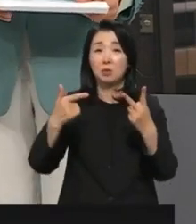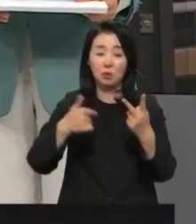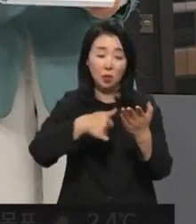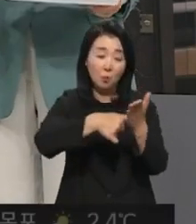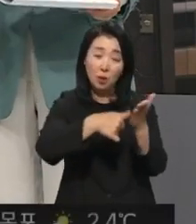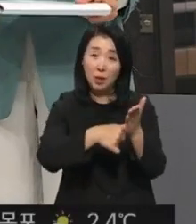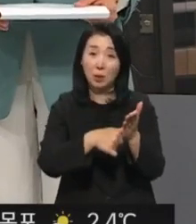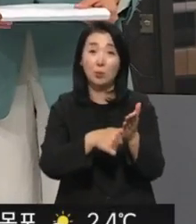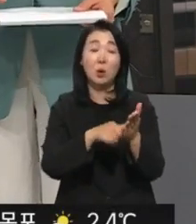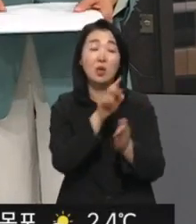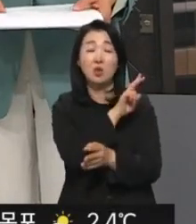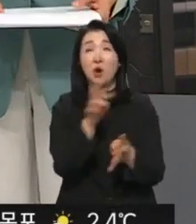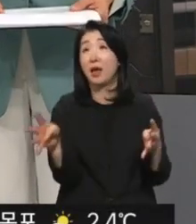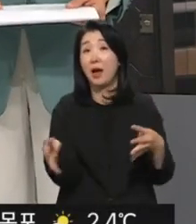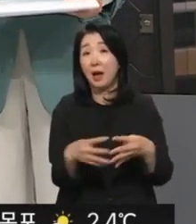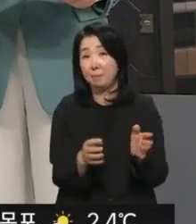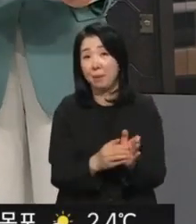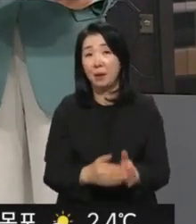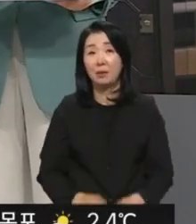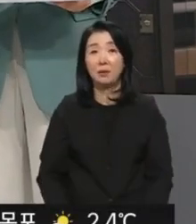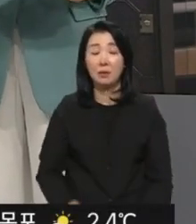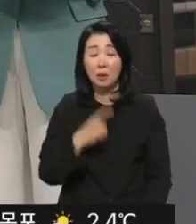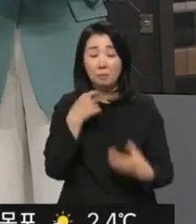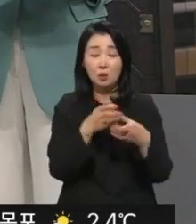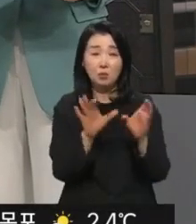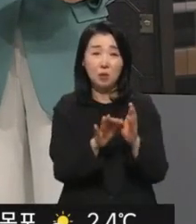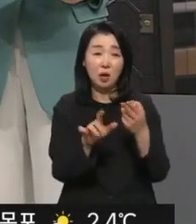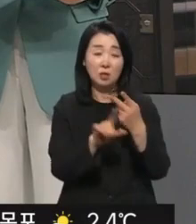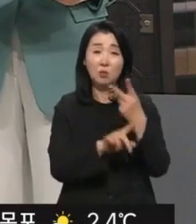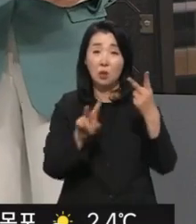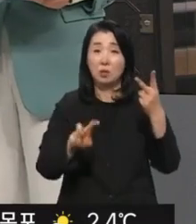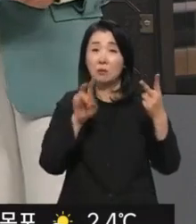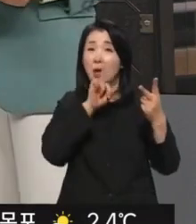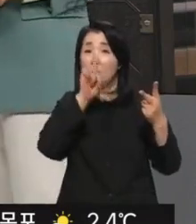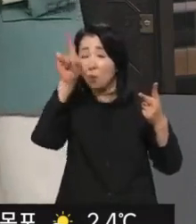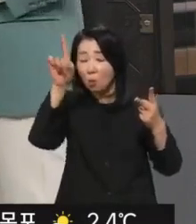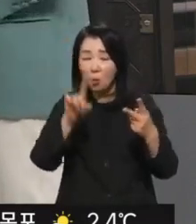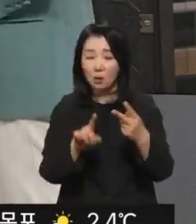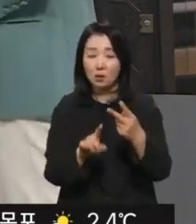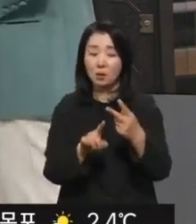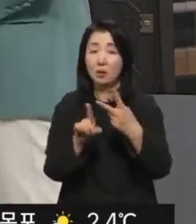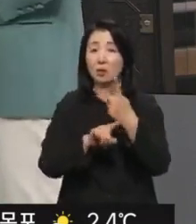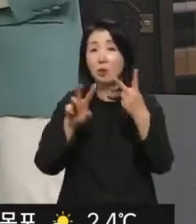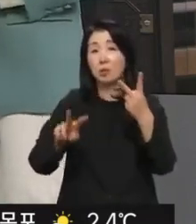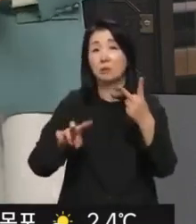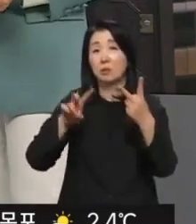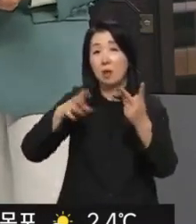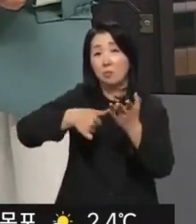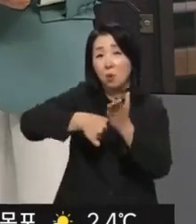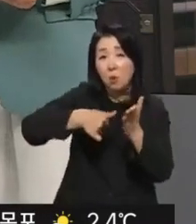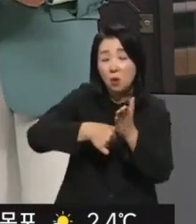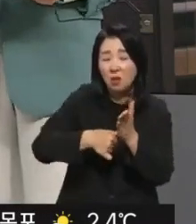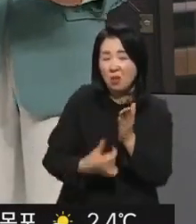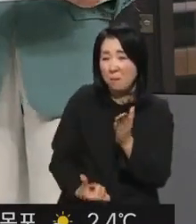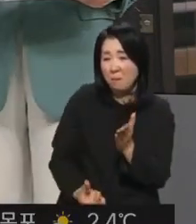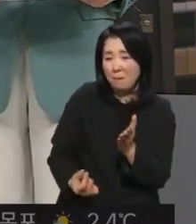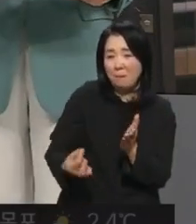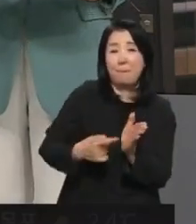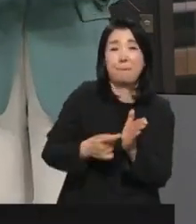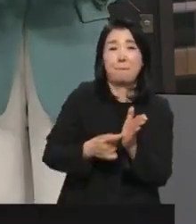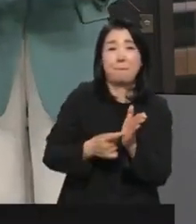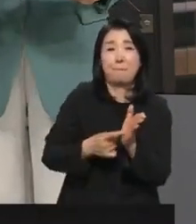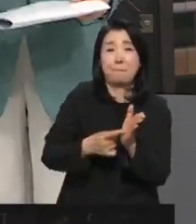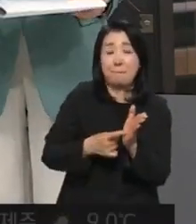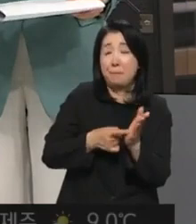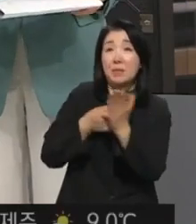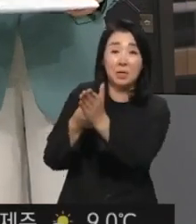표결을 하기로 여야가 합의를 했습니다. 민주당은 23일에 보고하고 24일에 표결하는 이런 속전속결 스케줄을